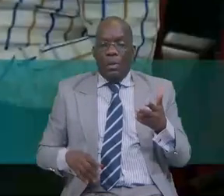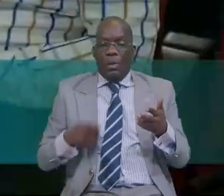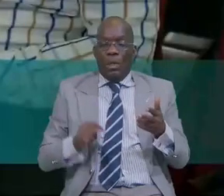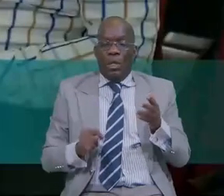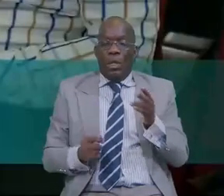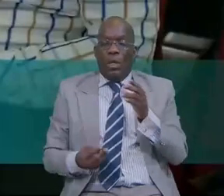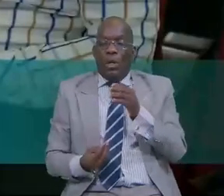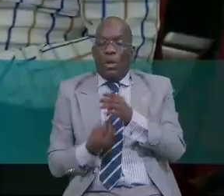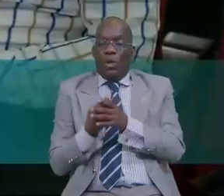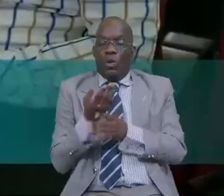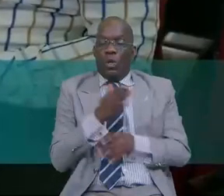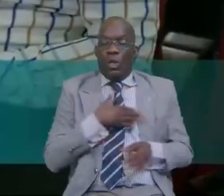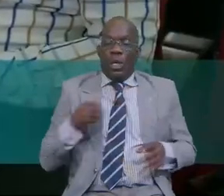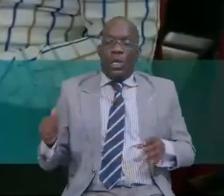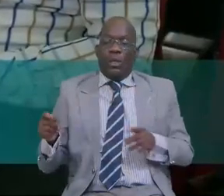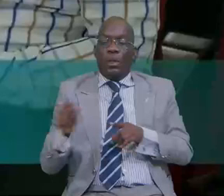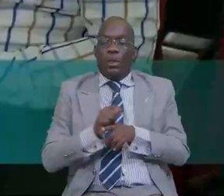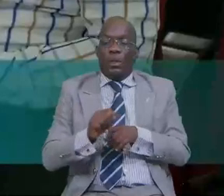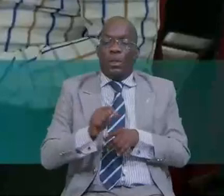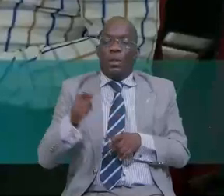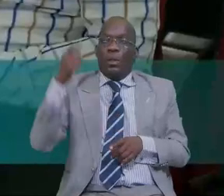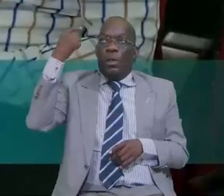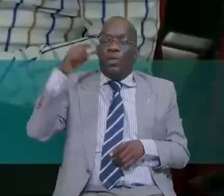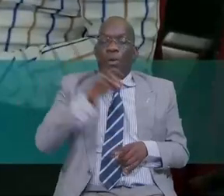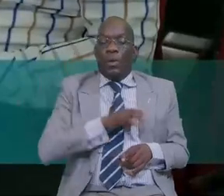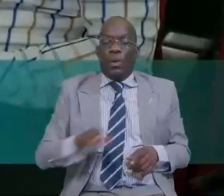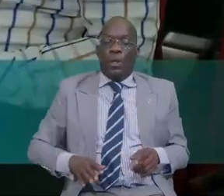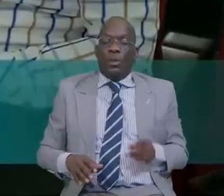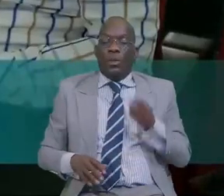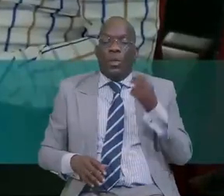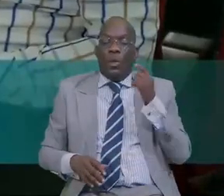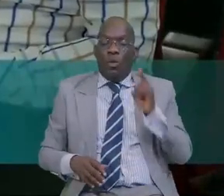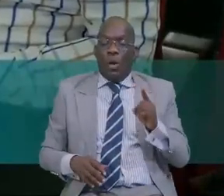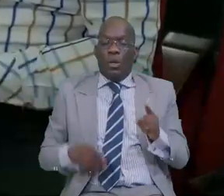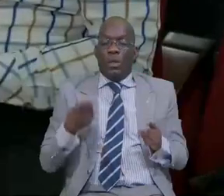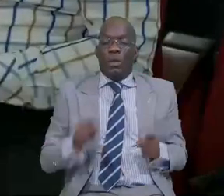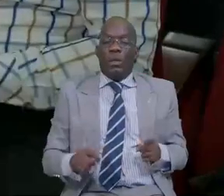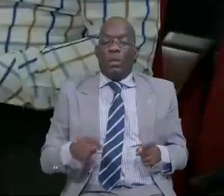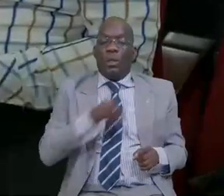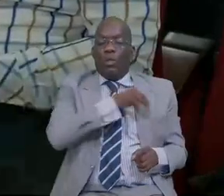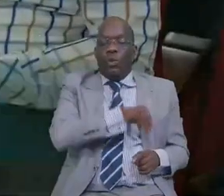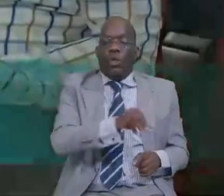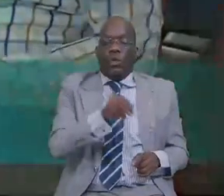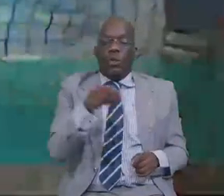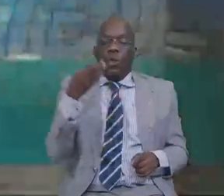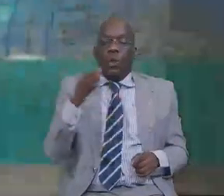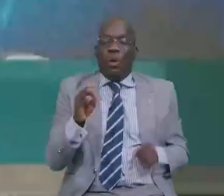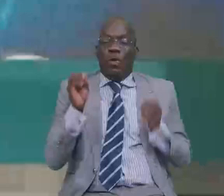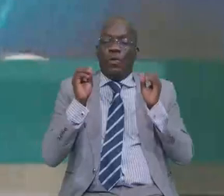formation pour Christ. Premier élément, c'est le ministère d'enseignement de